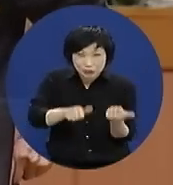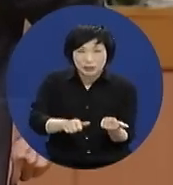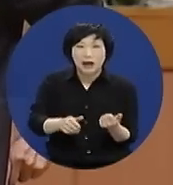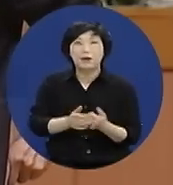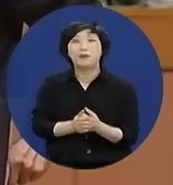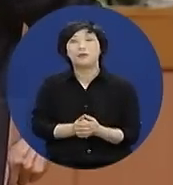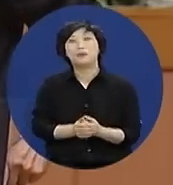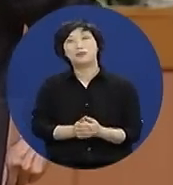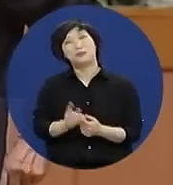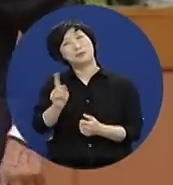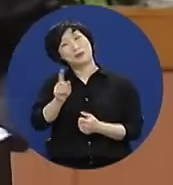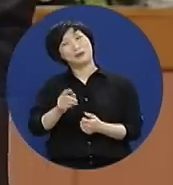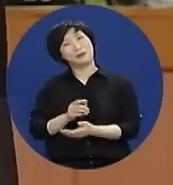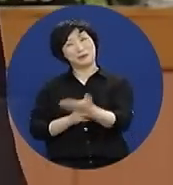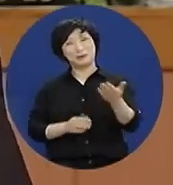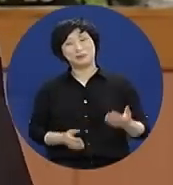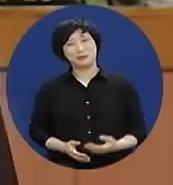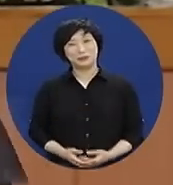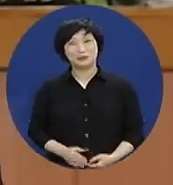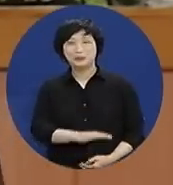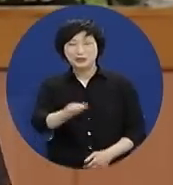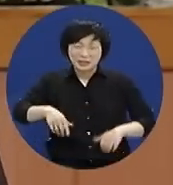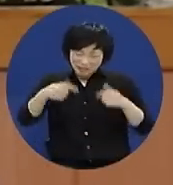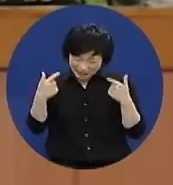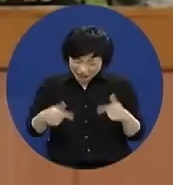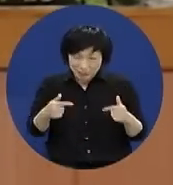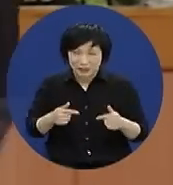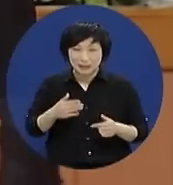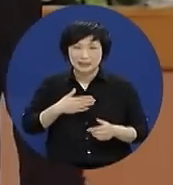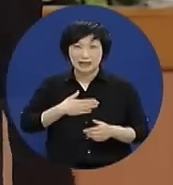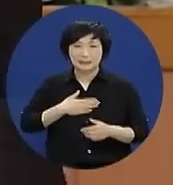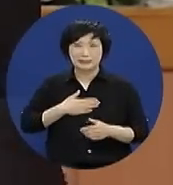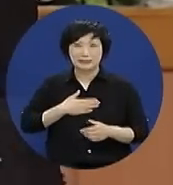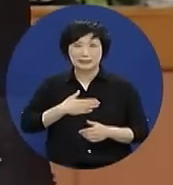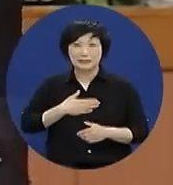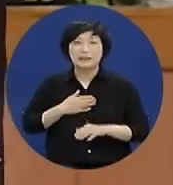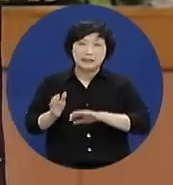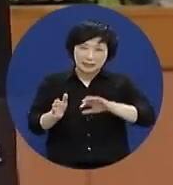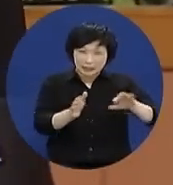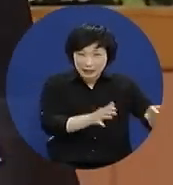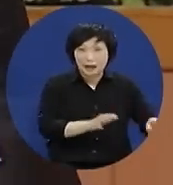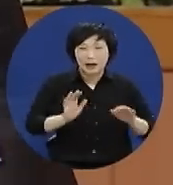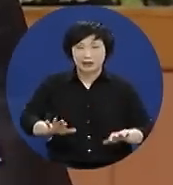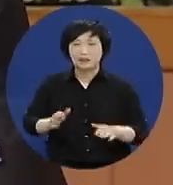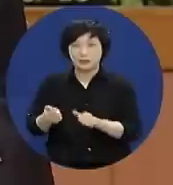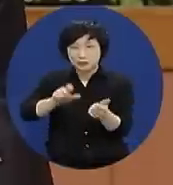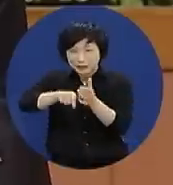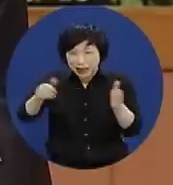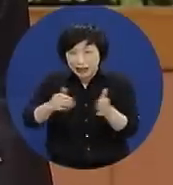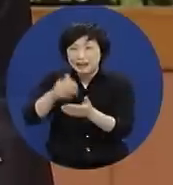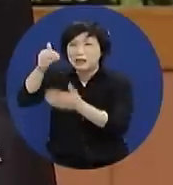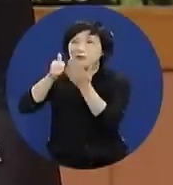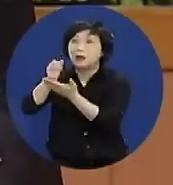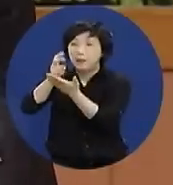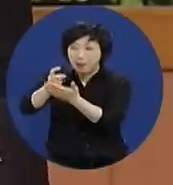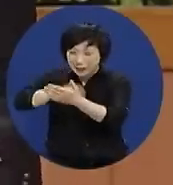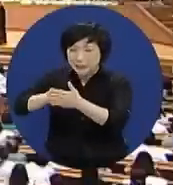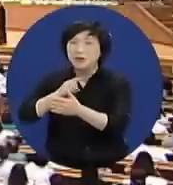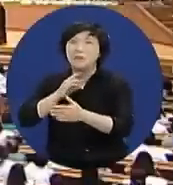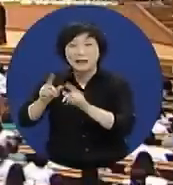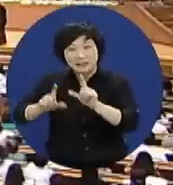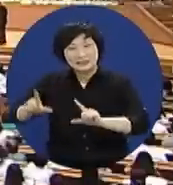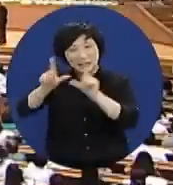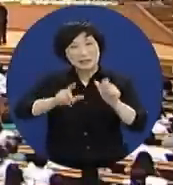でパウロは私は日々死んでいます私にとって毎日が死の連続ですと言っていますですから私たちも